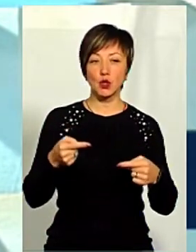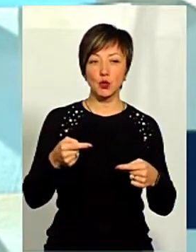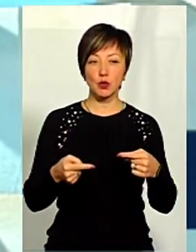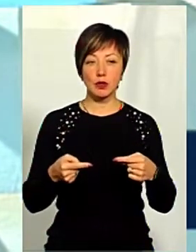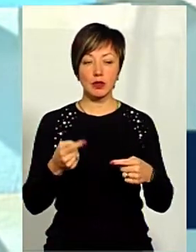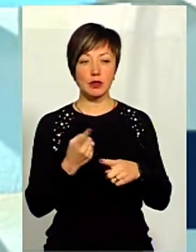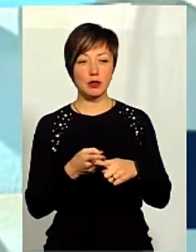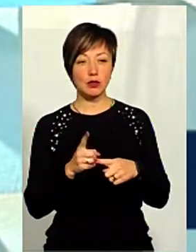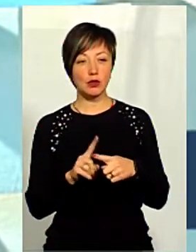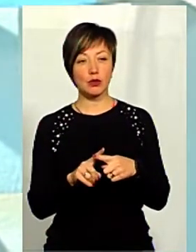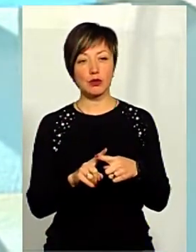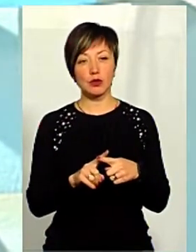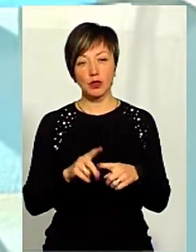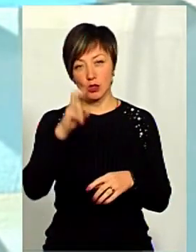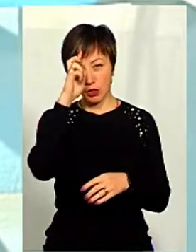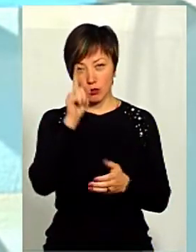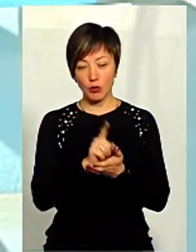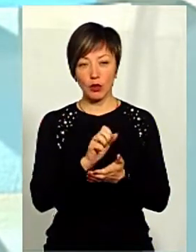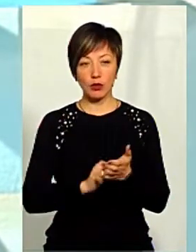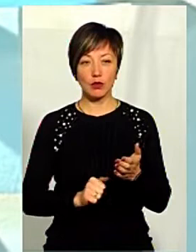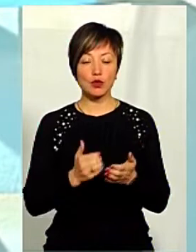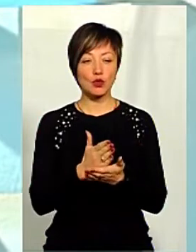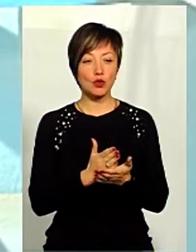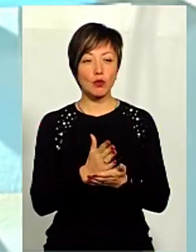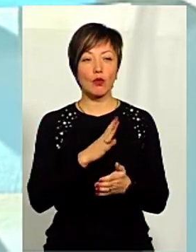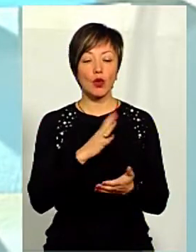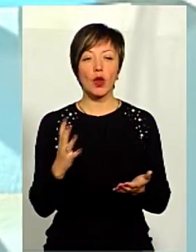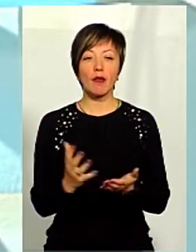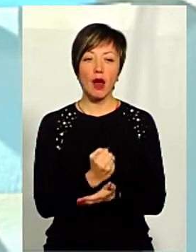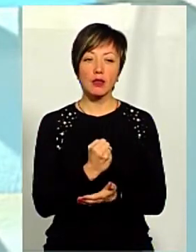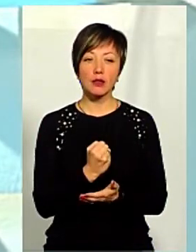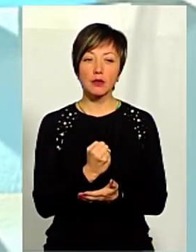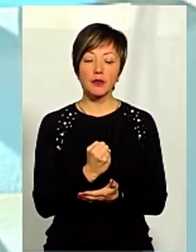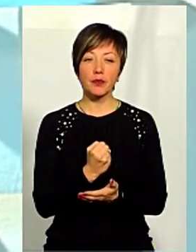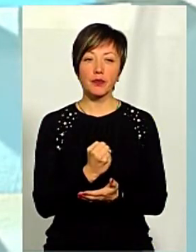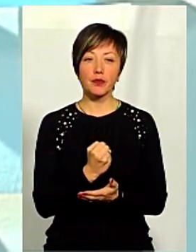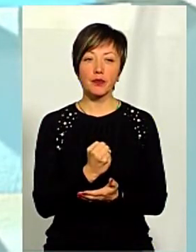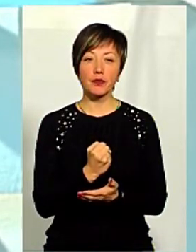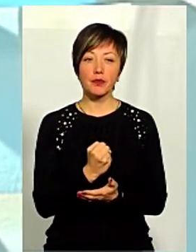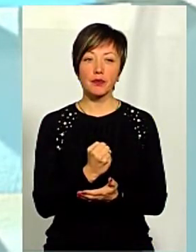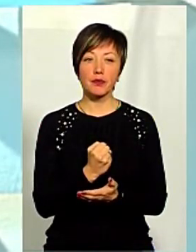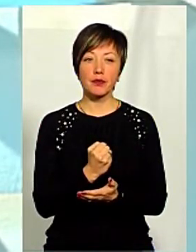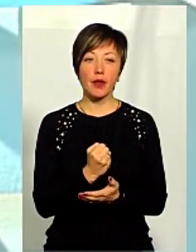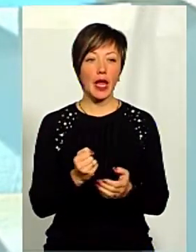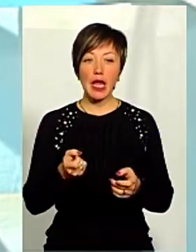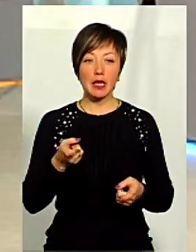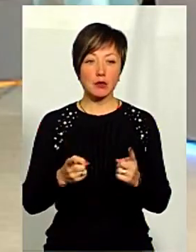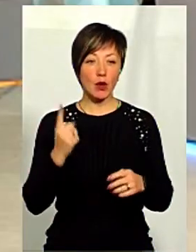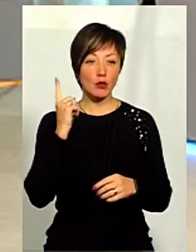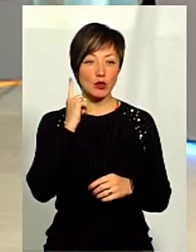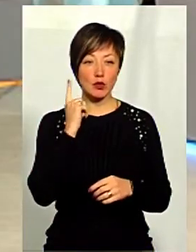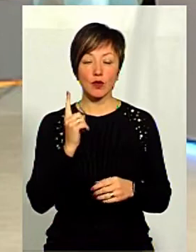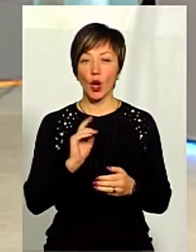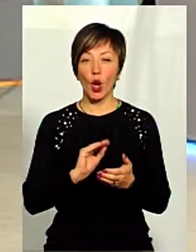дискусії з цією самою Державною фіскальною службою, тобто, було знайдено якісь, бо насправді, як почув